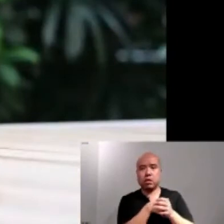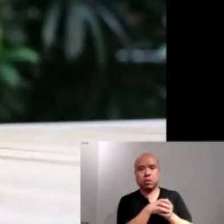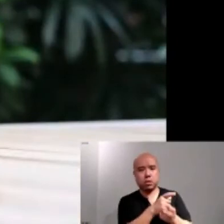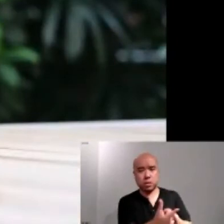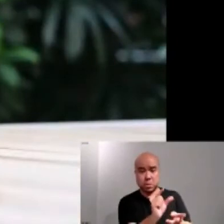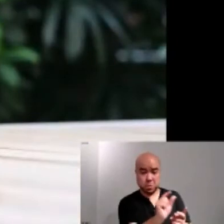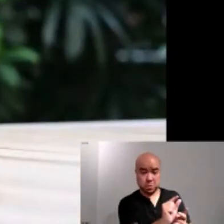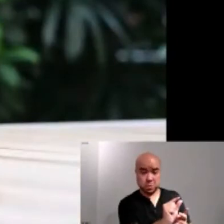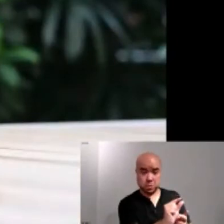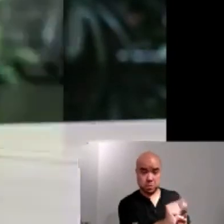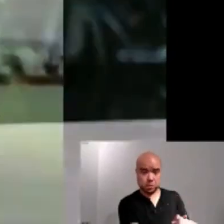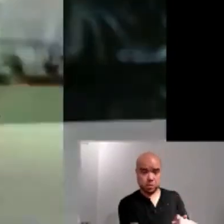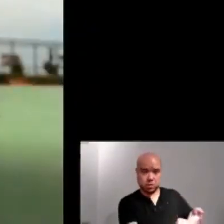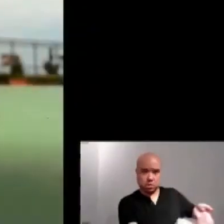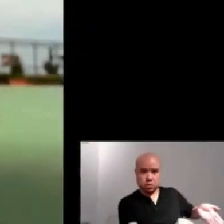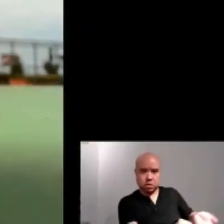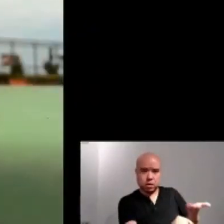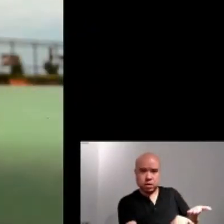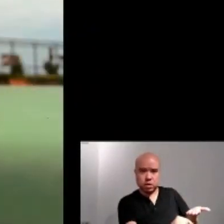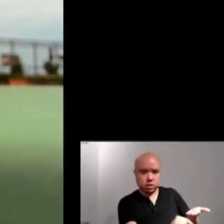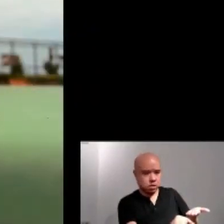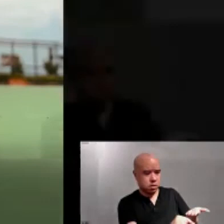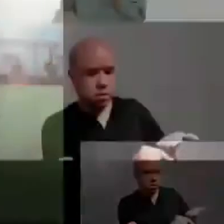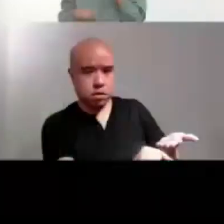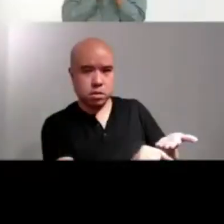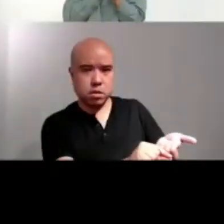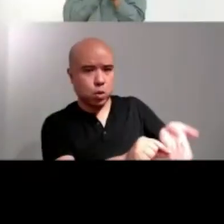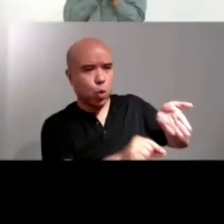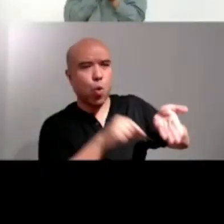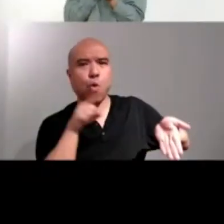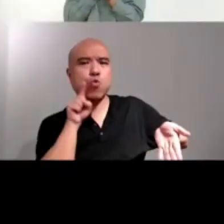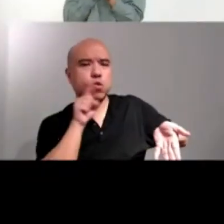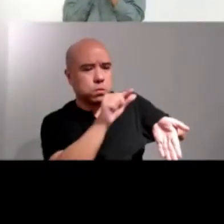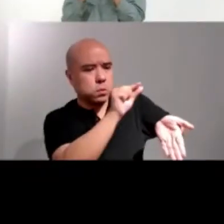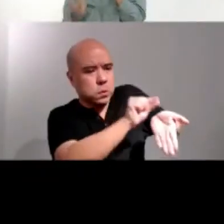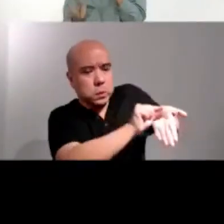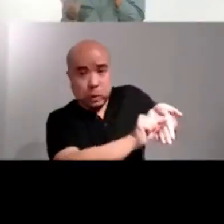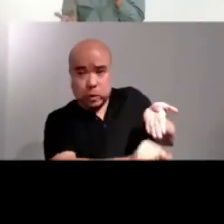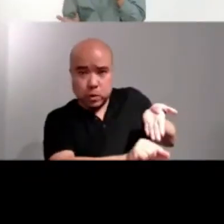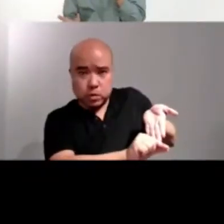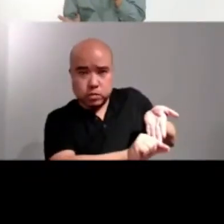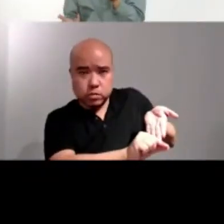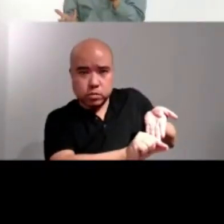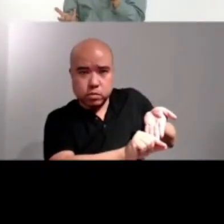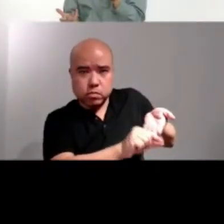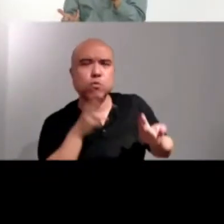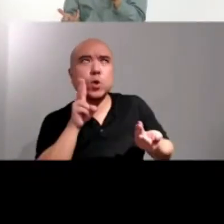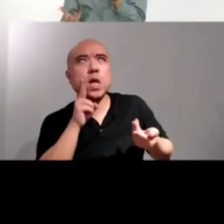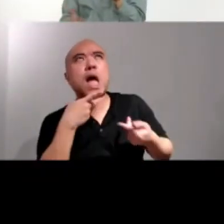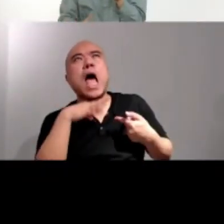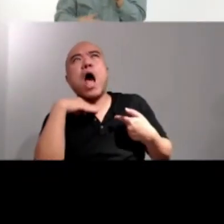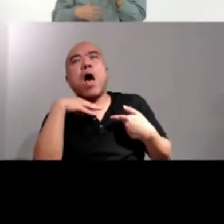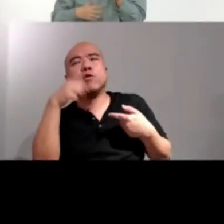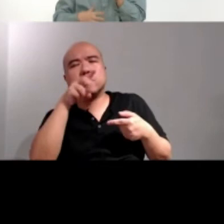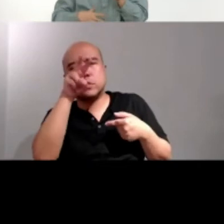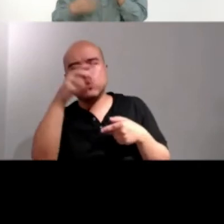那個掃把那個鏟是一個垂滑梯。意思是什麼呢？就是你遇到逆境的時候，你就要當它